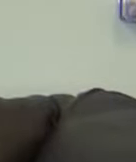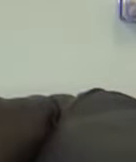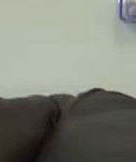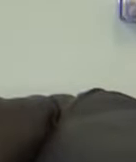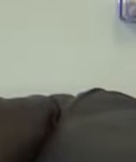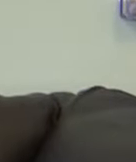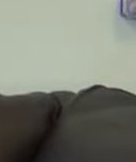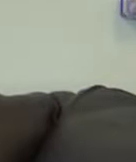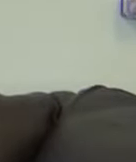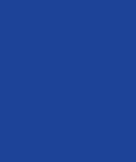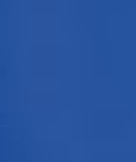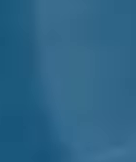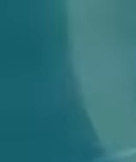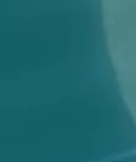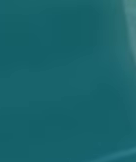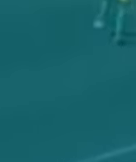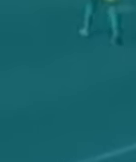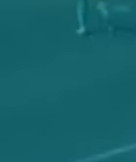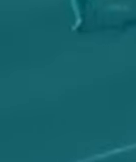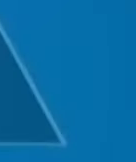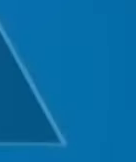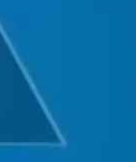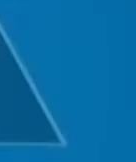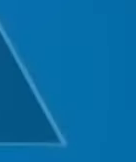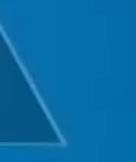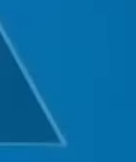Shongwe sisemba bane.